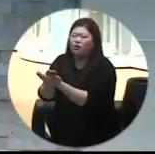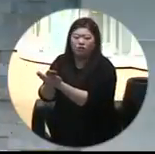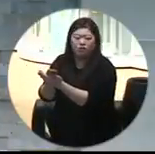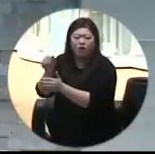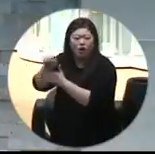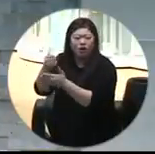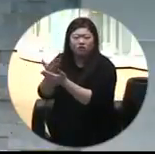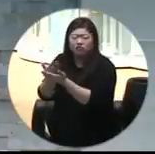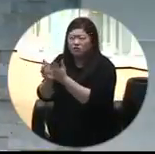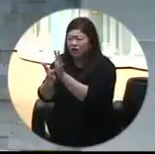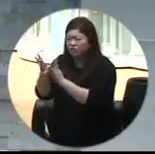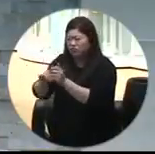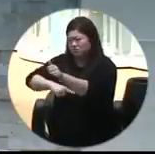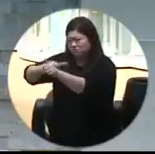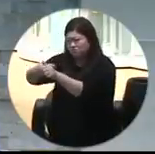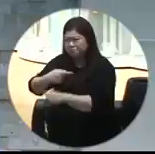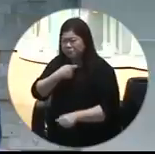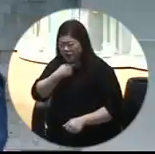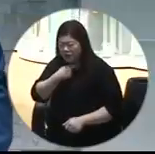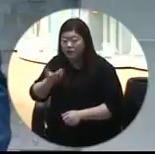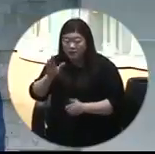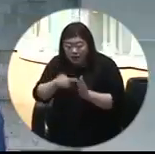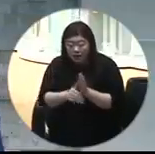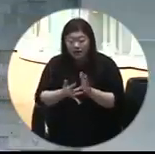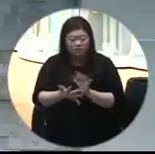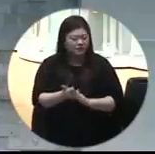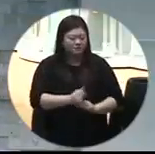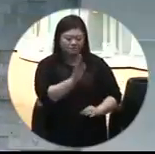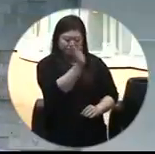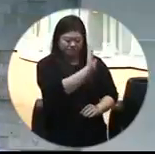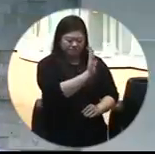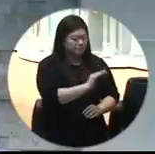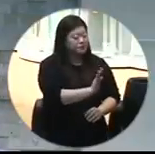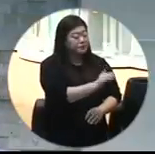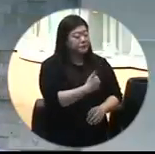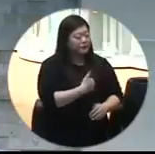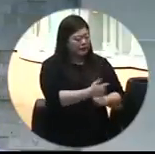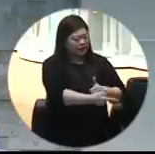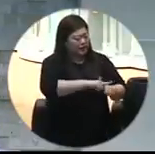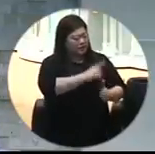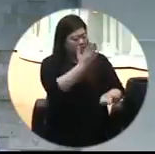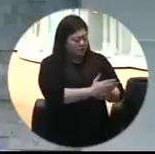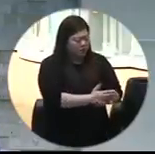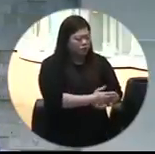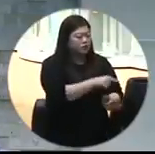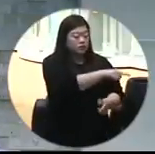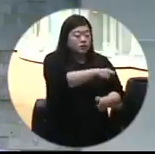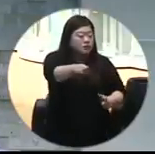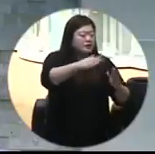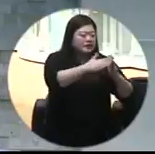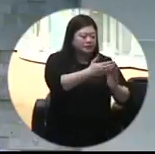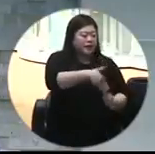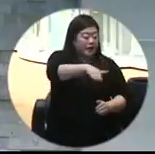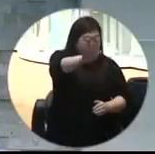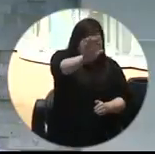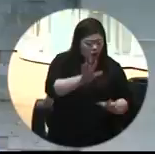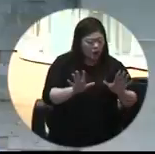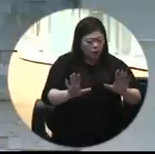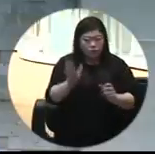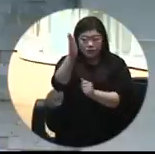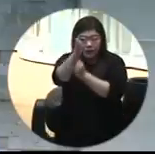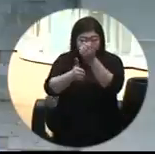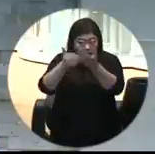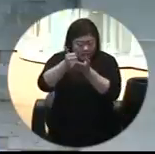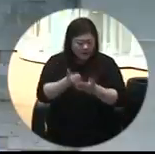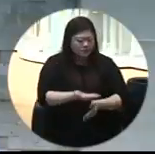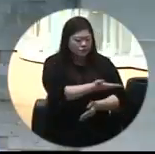있기 원합니다. 그런데 허락지 아니하시고 집으로 돌아가라. 집으로 돌아가서 오늘 일어났던